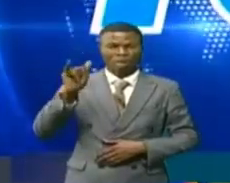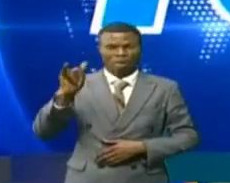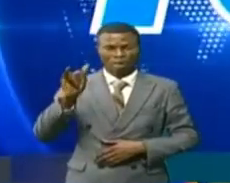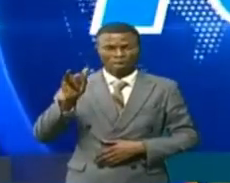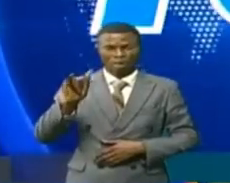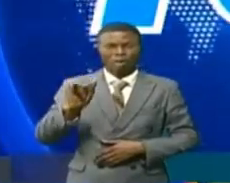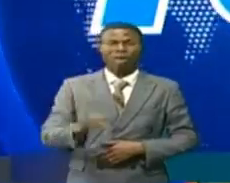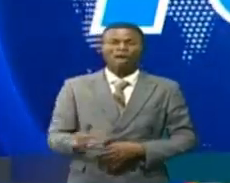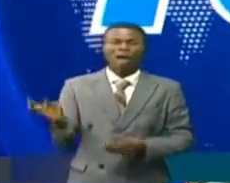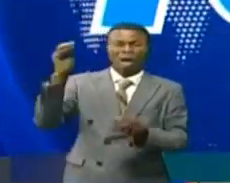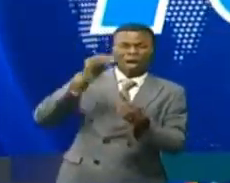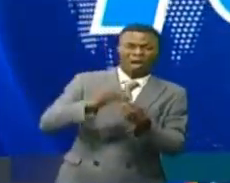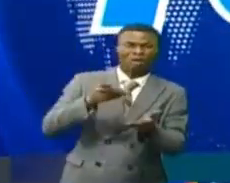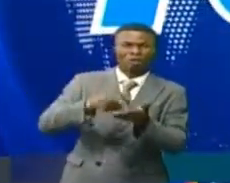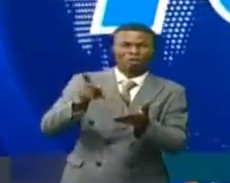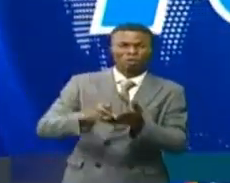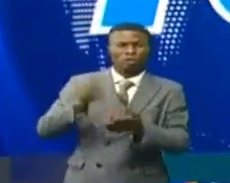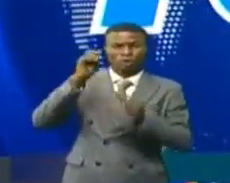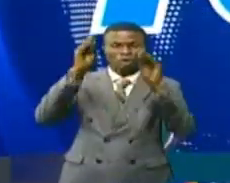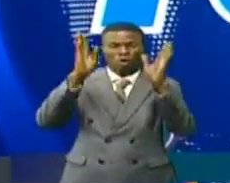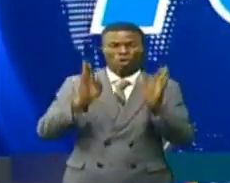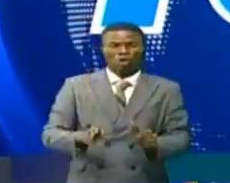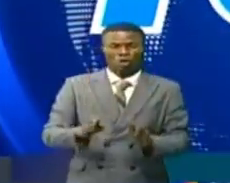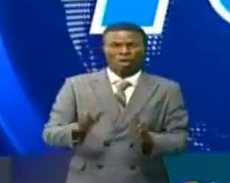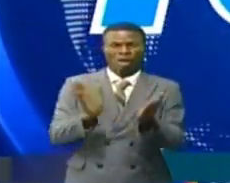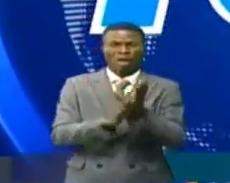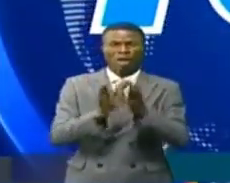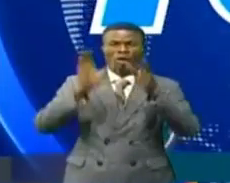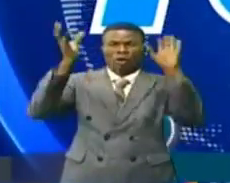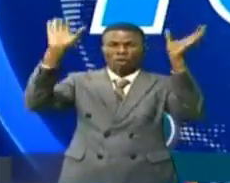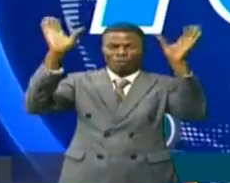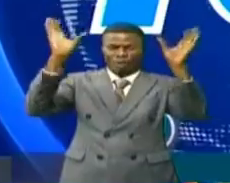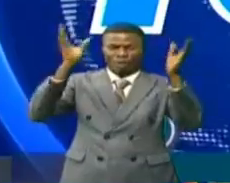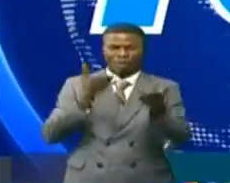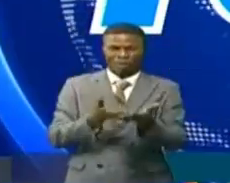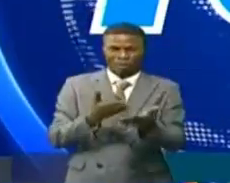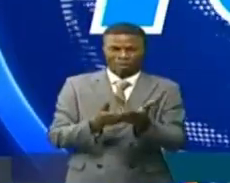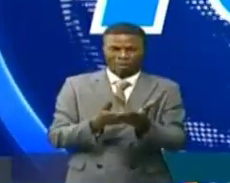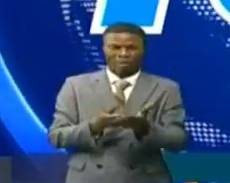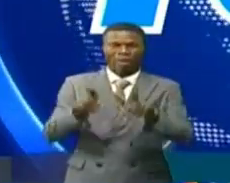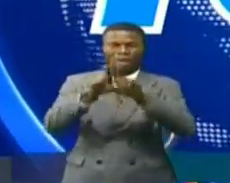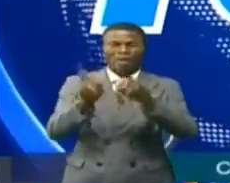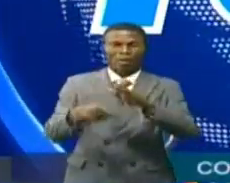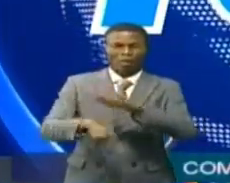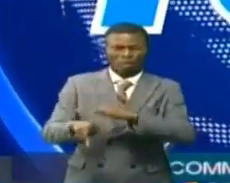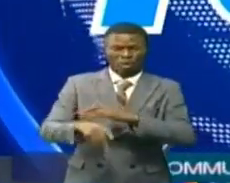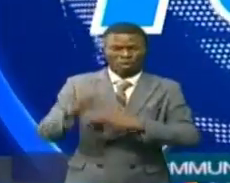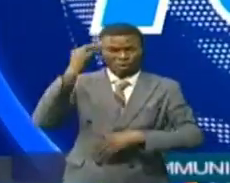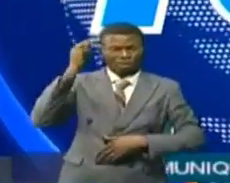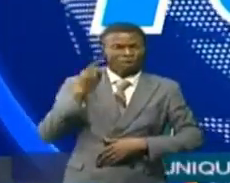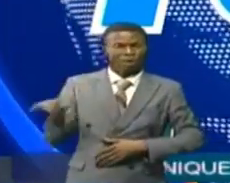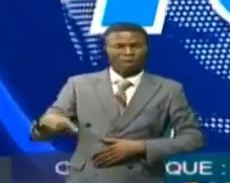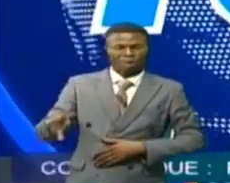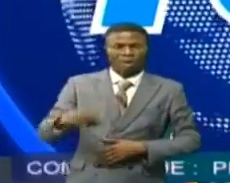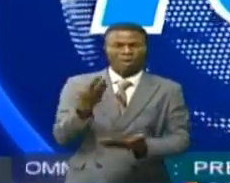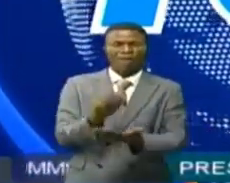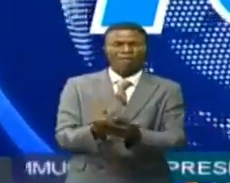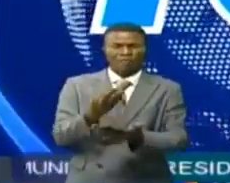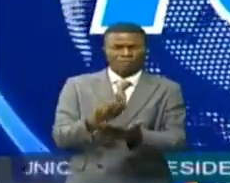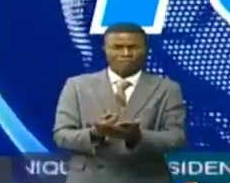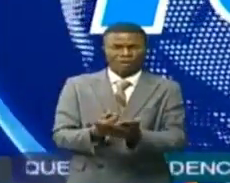prime destinée aux enseignants de la maternelle et du primaire. Son ministre provincial des